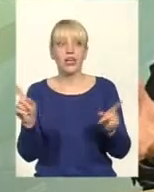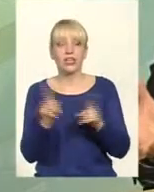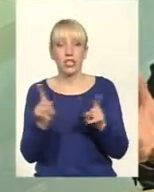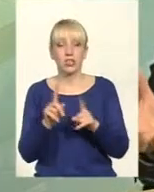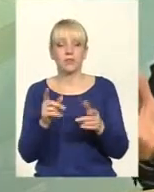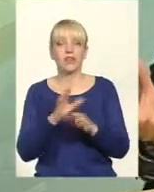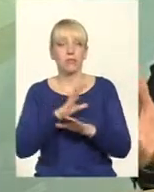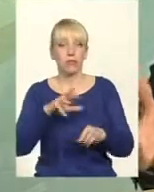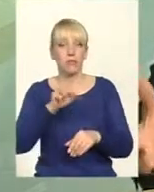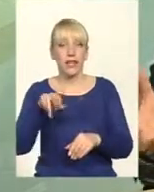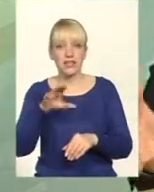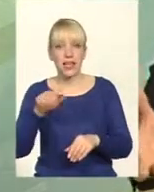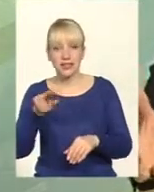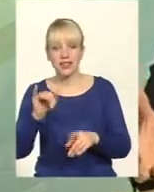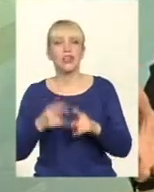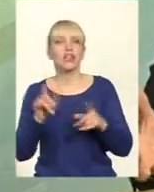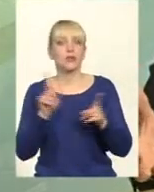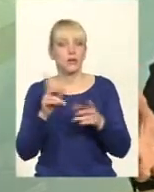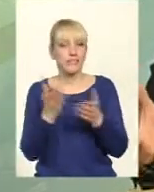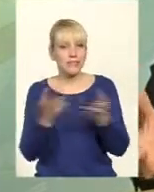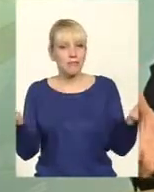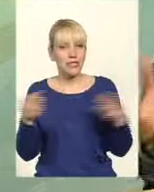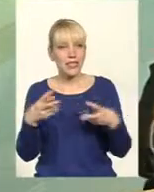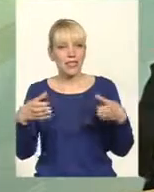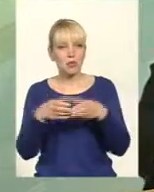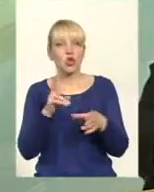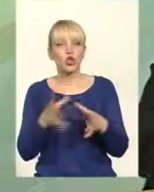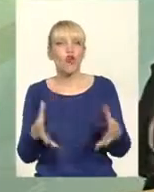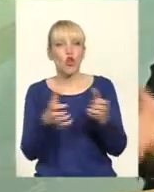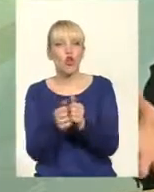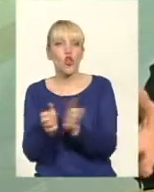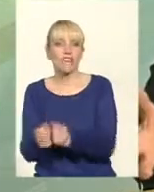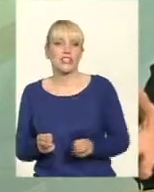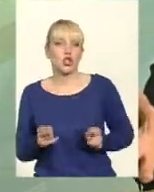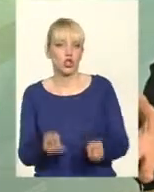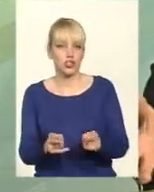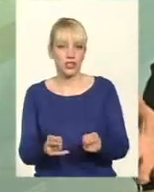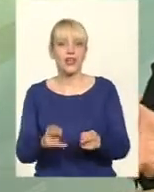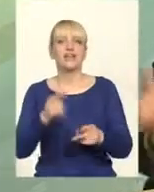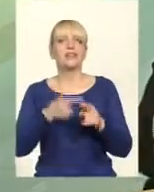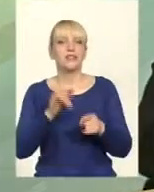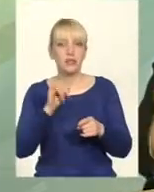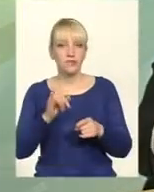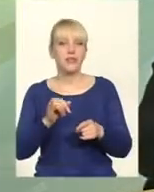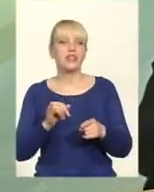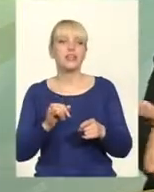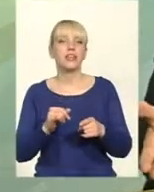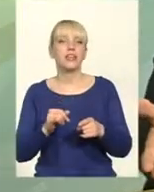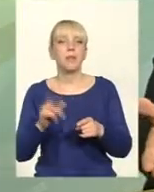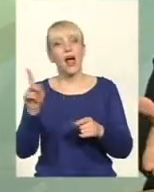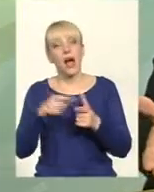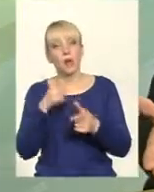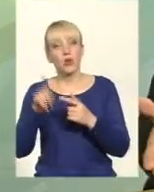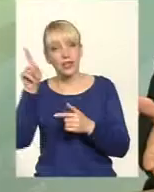там Масада, да, що має бути якийсь спеціальний підрозділ, який виловлює злочинців і доставляє їх на Україну або знешкоджує їх там,